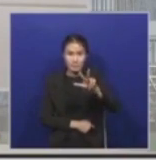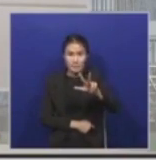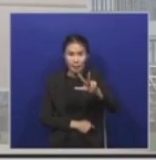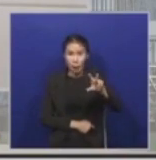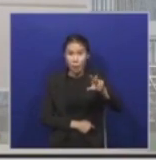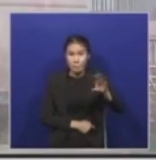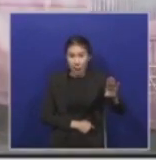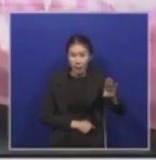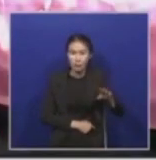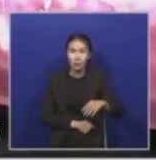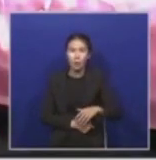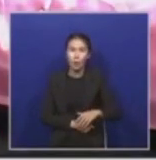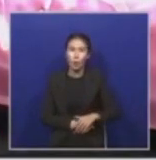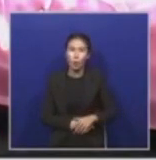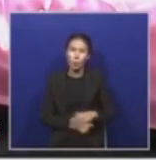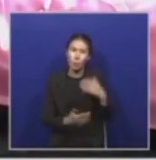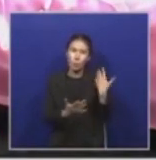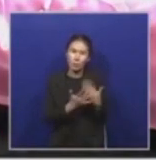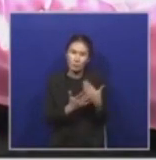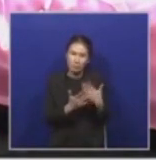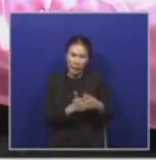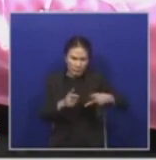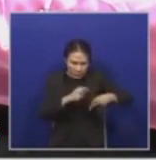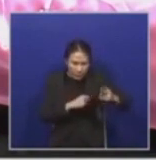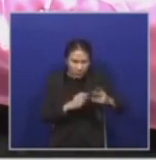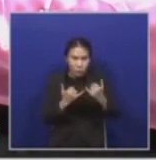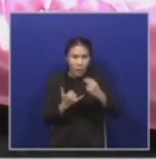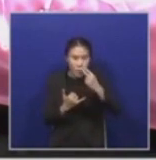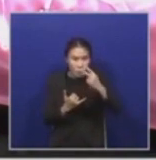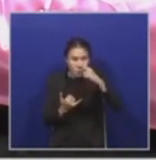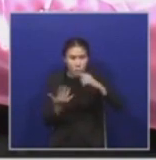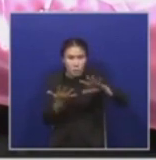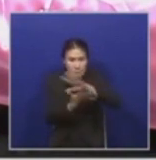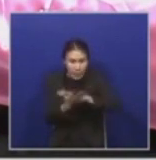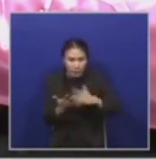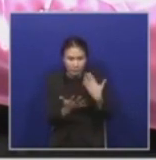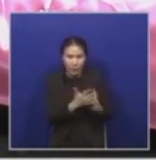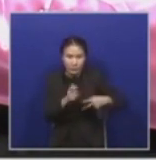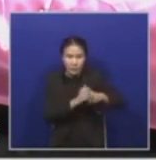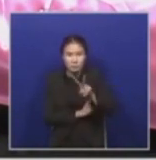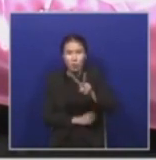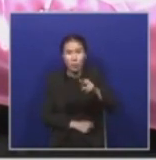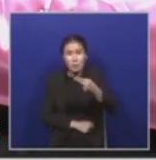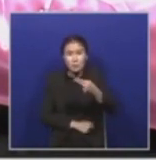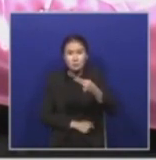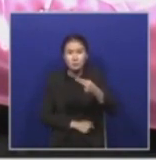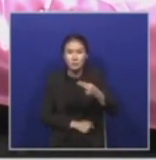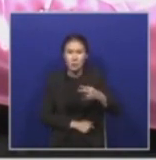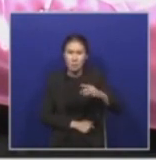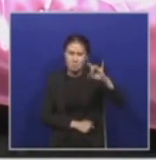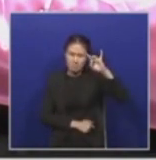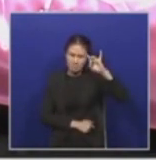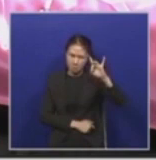25,300 บาทเนี่ยระดับชาติต้องเอาเข้ามารัฐสภาตัดงบ 25,000 กว่าบาทจะบ้าหรือ